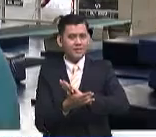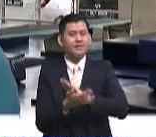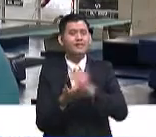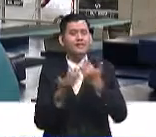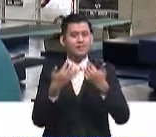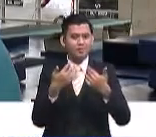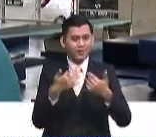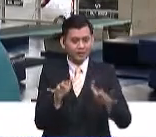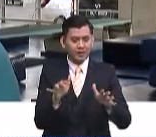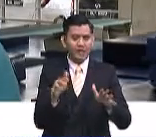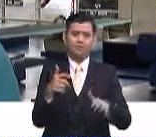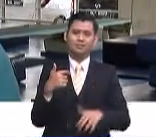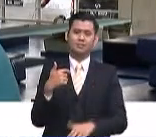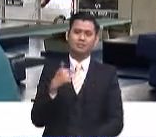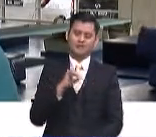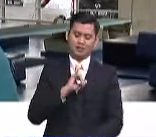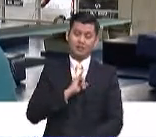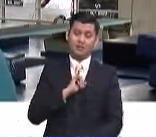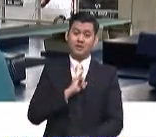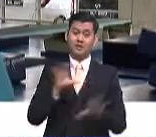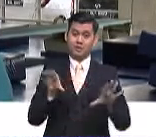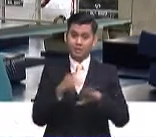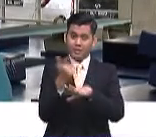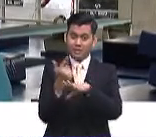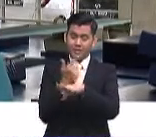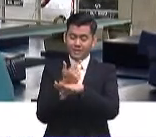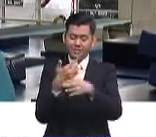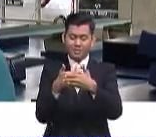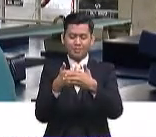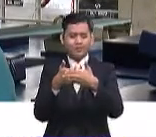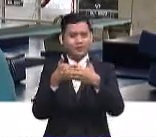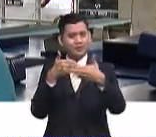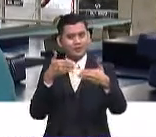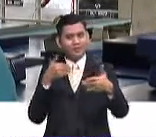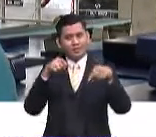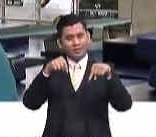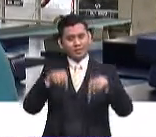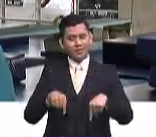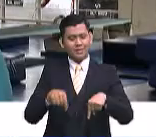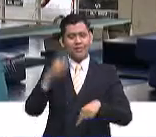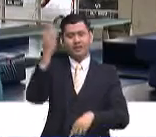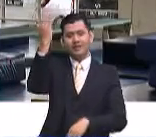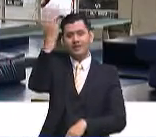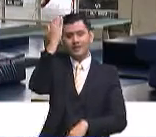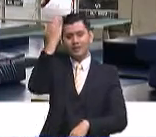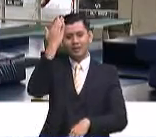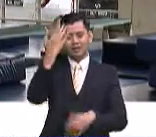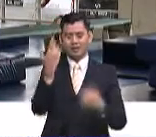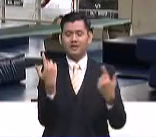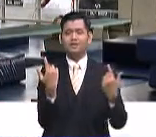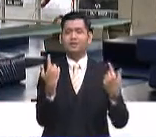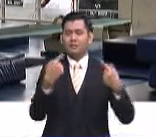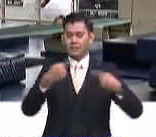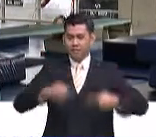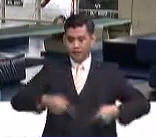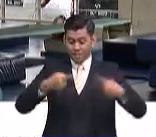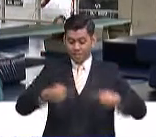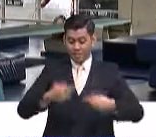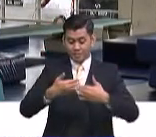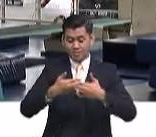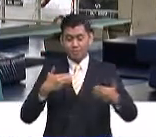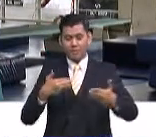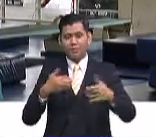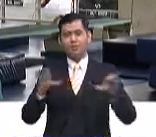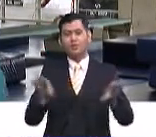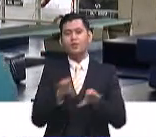dah buat, apa yang saya dah training sebelum ni, alhamdulillah game sebelum ni pun saya dapat buat yang terbaik.